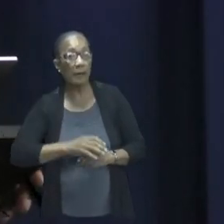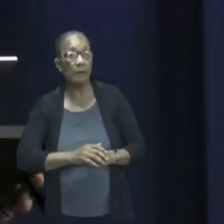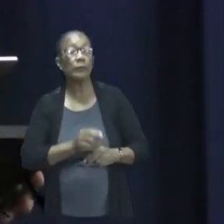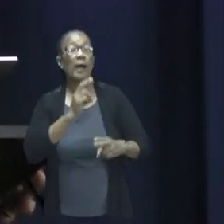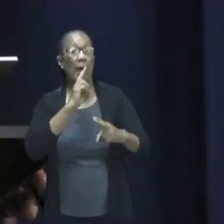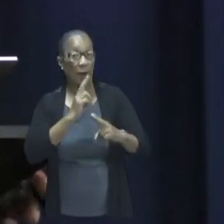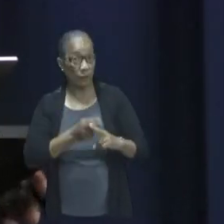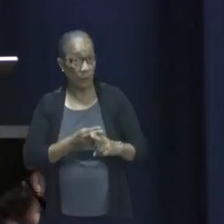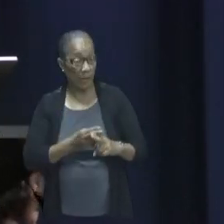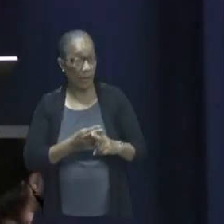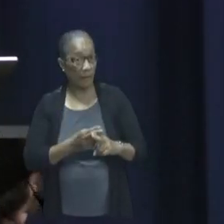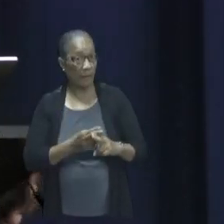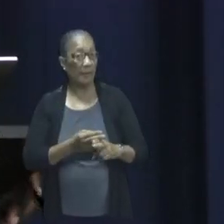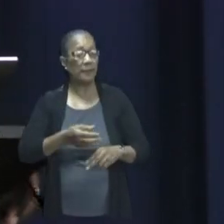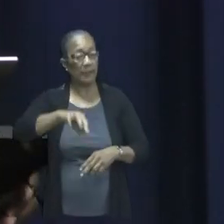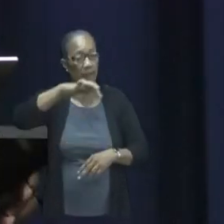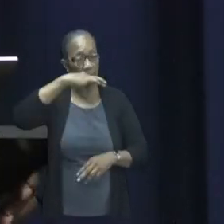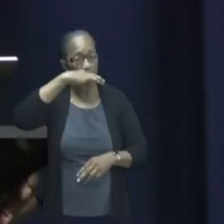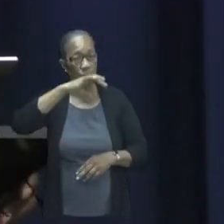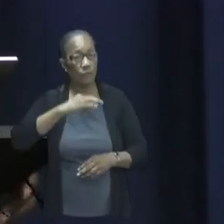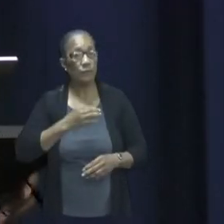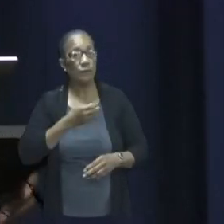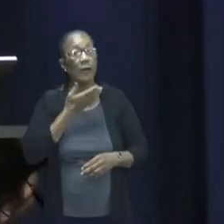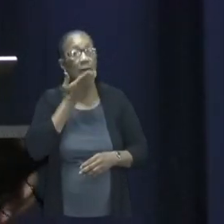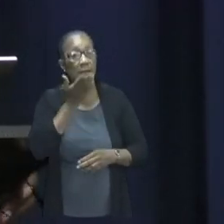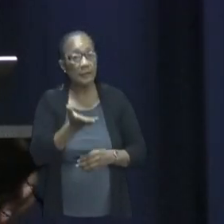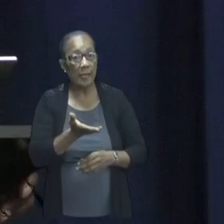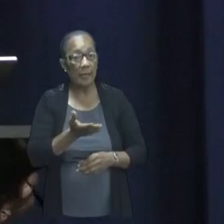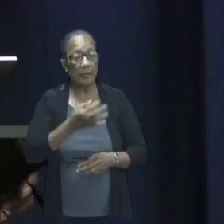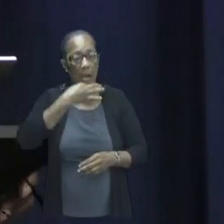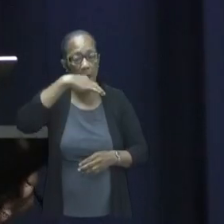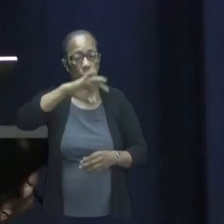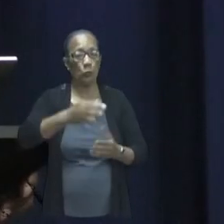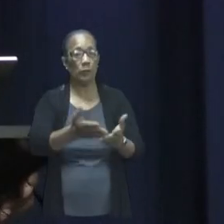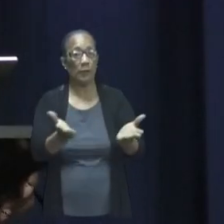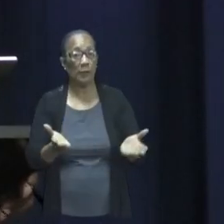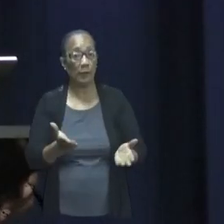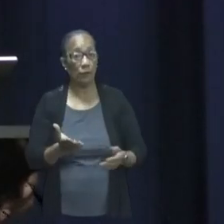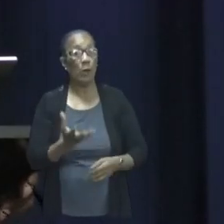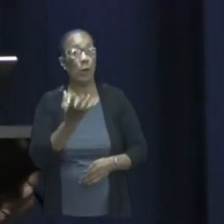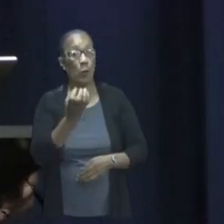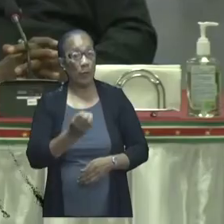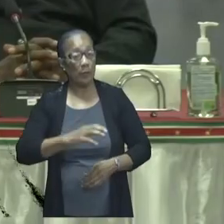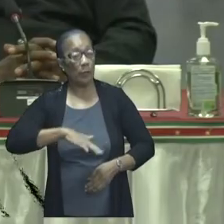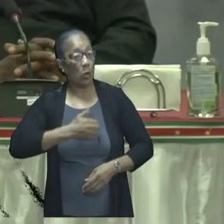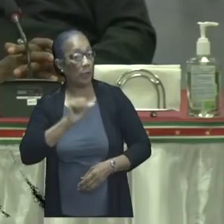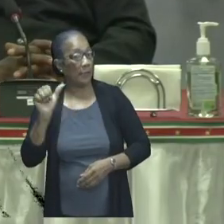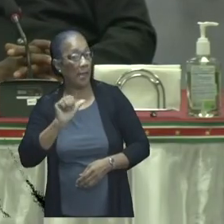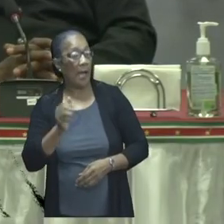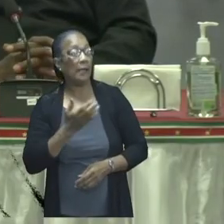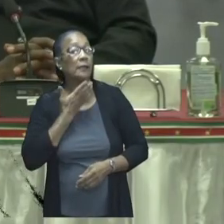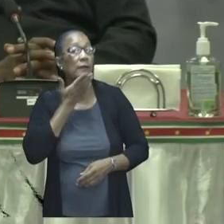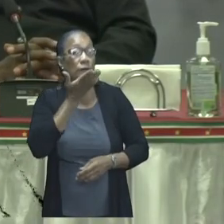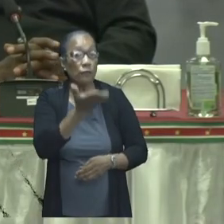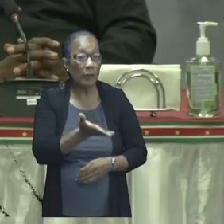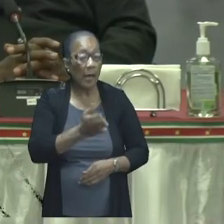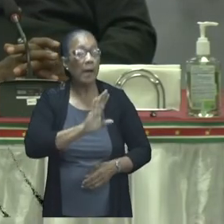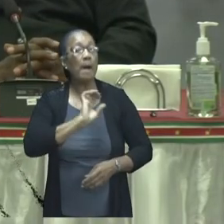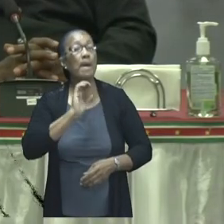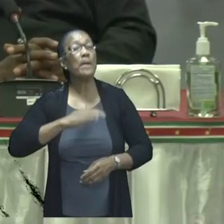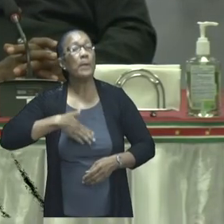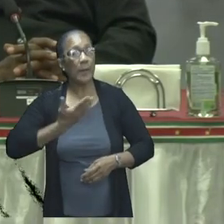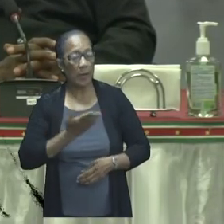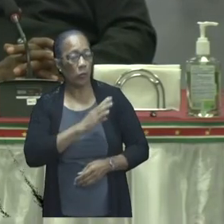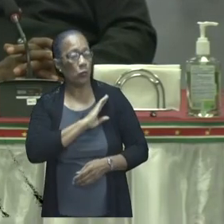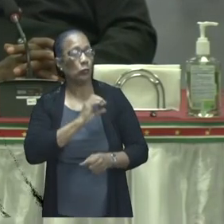en dat is dat u vraag stelt en dat u daarop gelijk aan boord kreeg heeft u behoefte aan aanvullende vraag dan mag je het ook gelijk doen we gaan nu